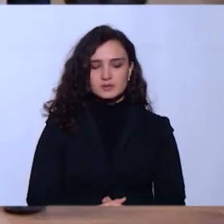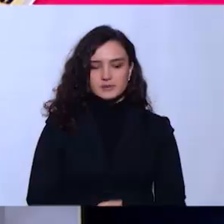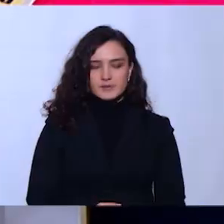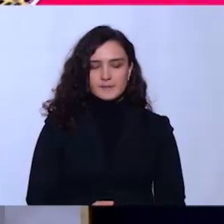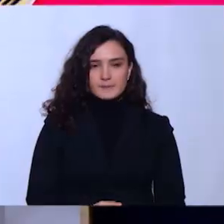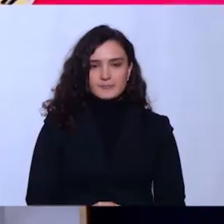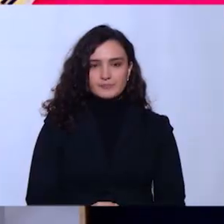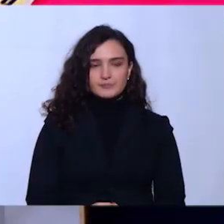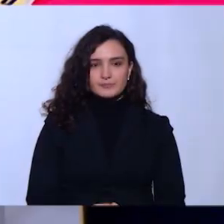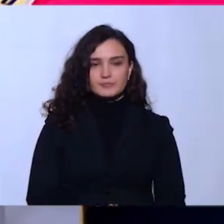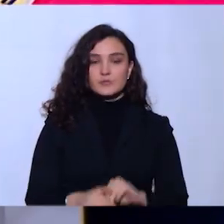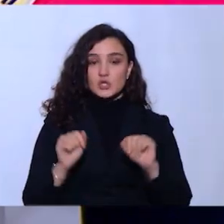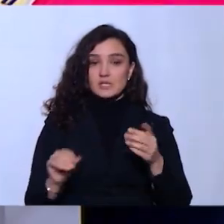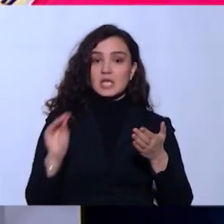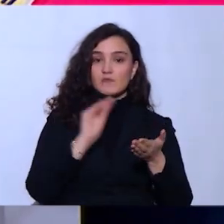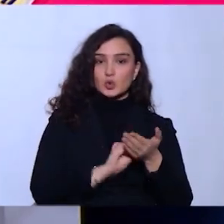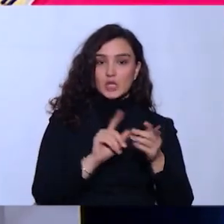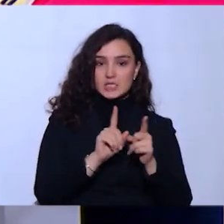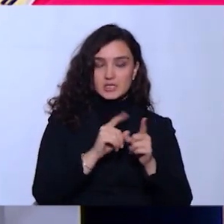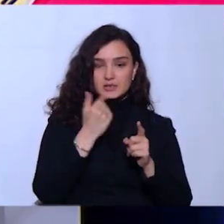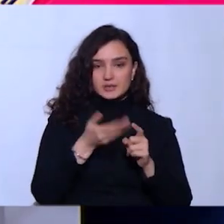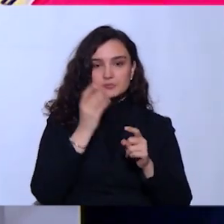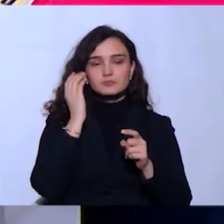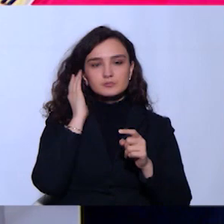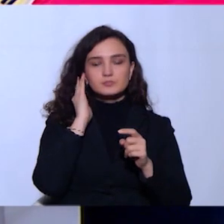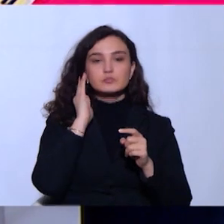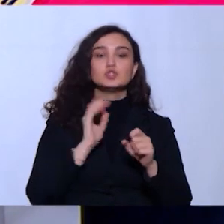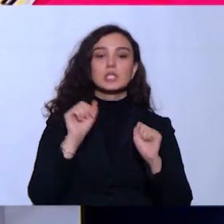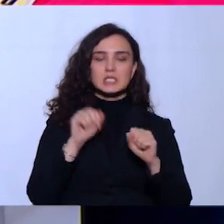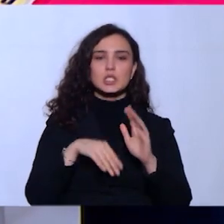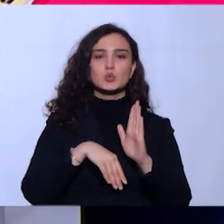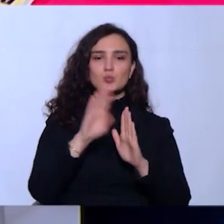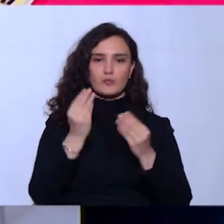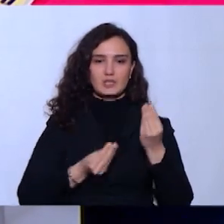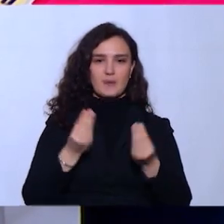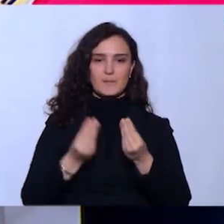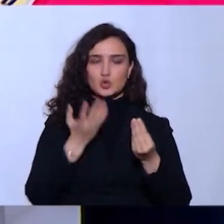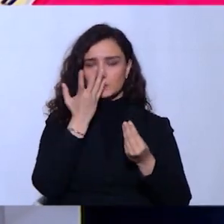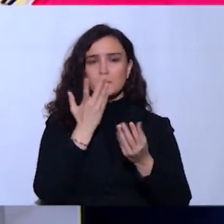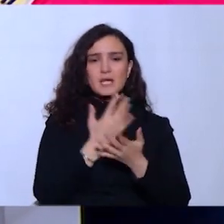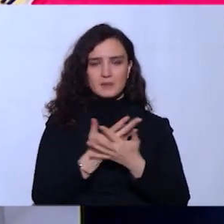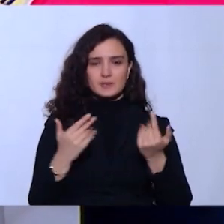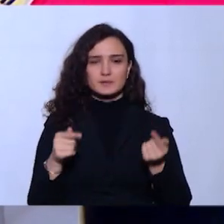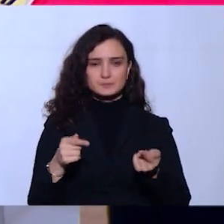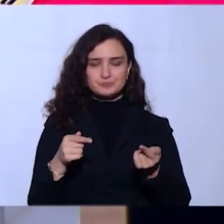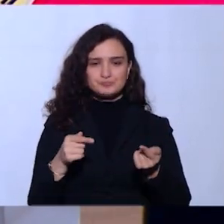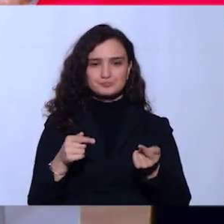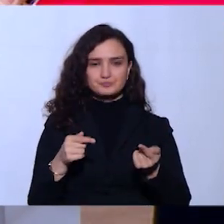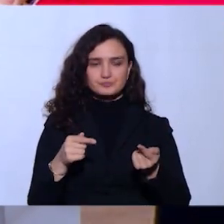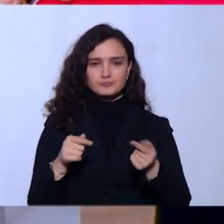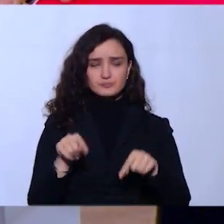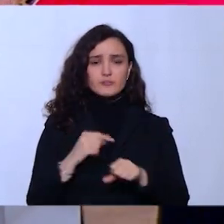აქ შეგვიძლია დავდოთ აი ესეთი. ან ნახეთ, შეგვიძლია ესე ვითამაშოთ ფერებით.